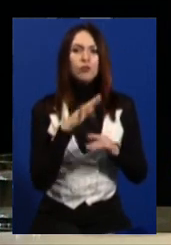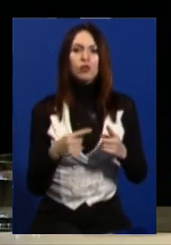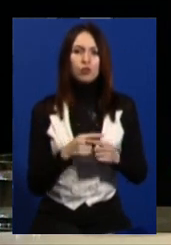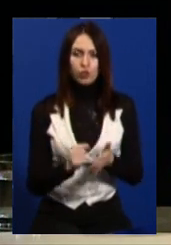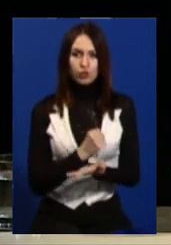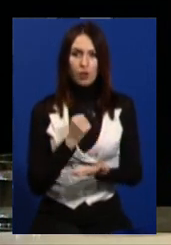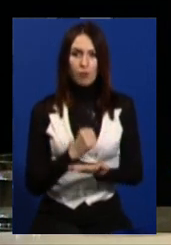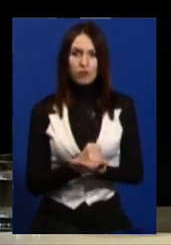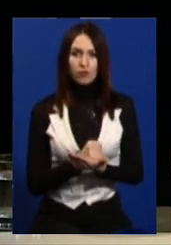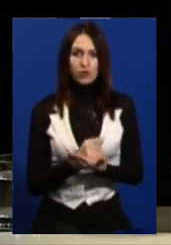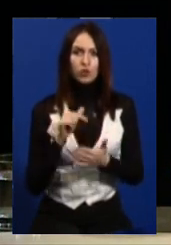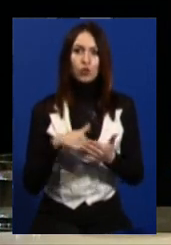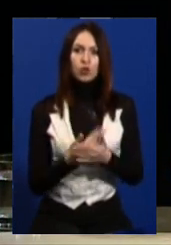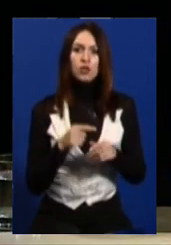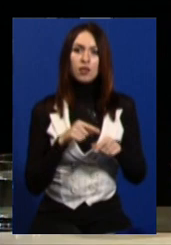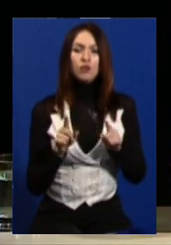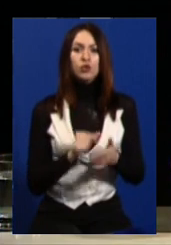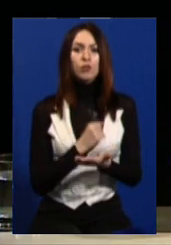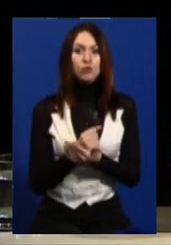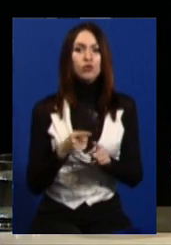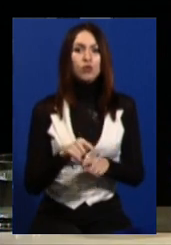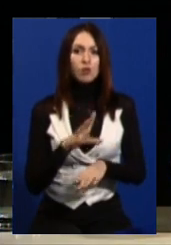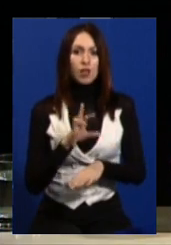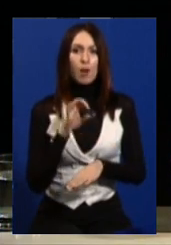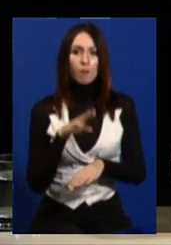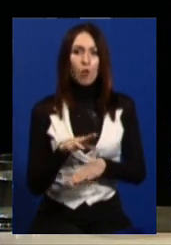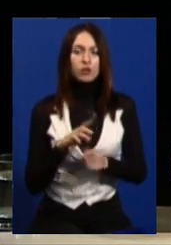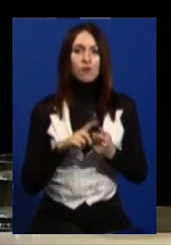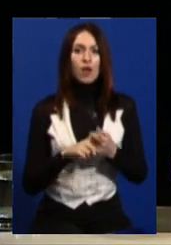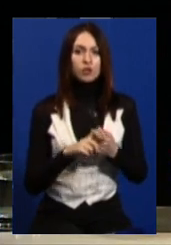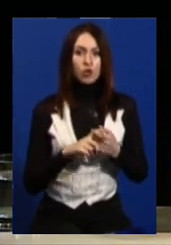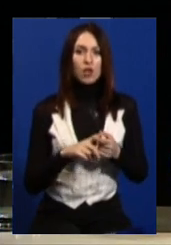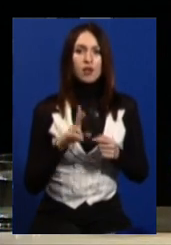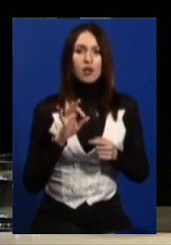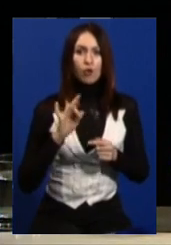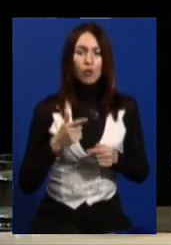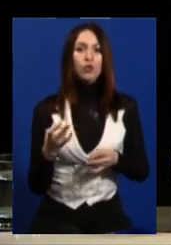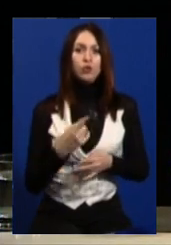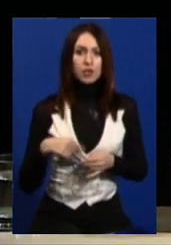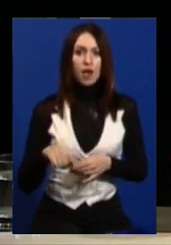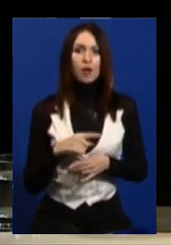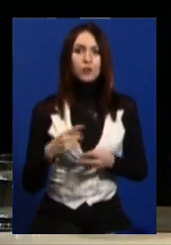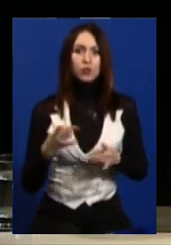підтвердити. То есть для того, чтобы подтвердить, что это была поствакцинальная корь, опять же, нам необходимо